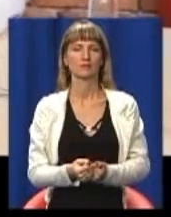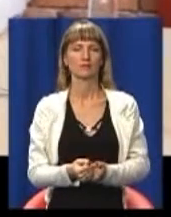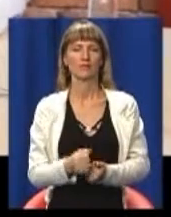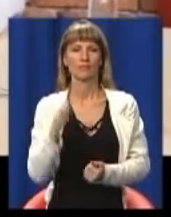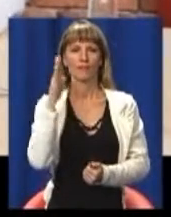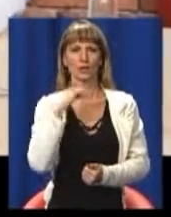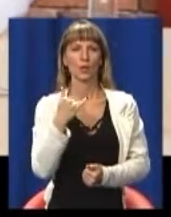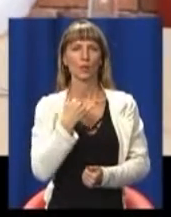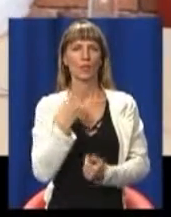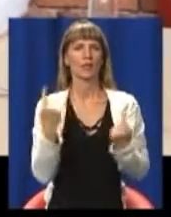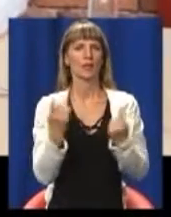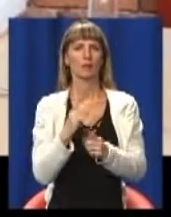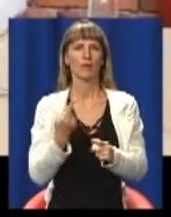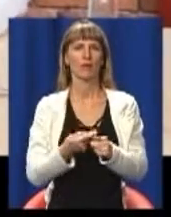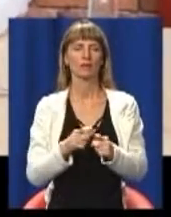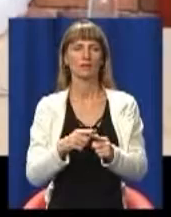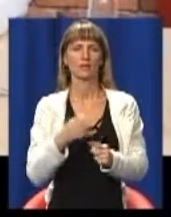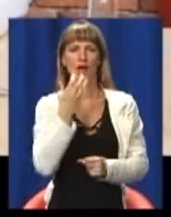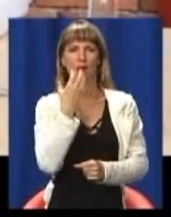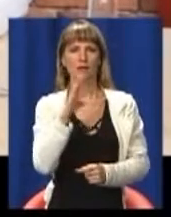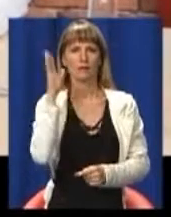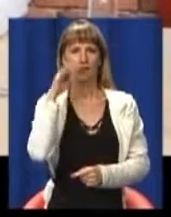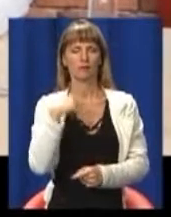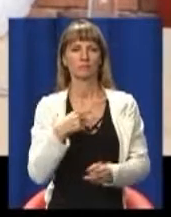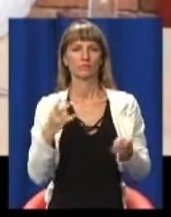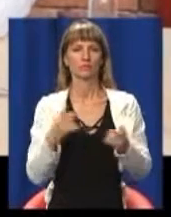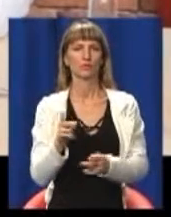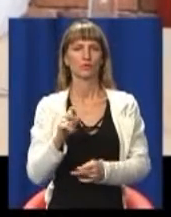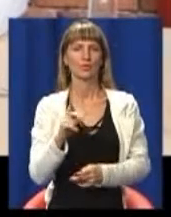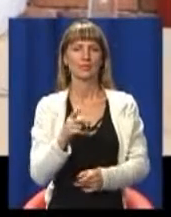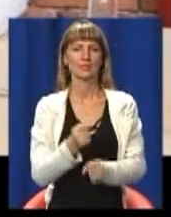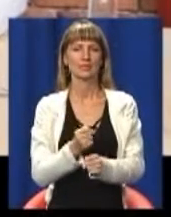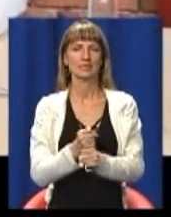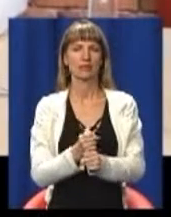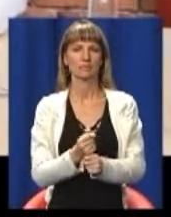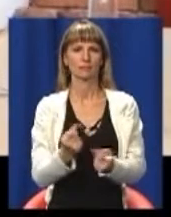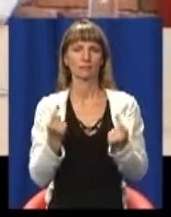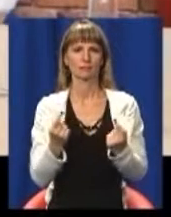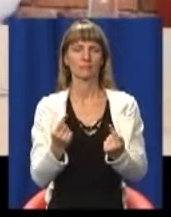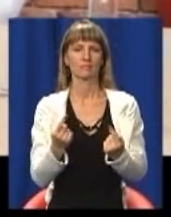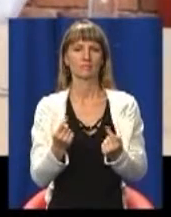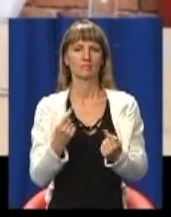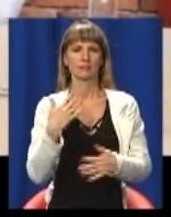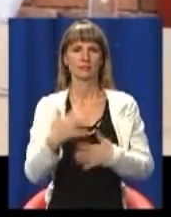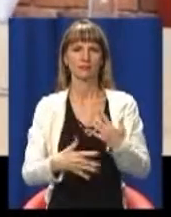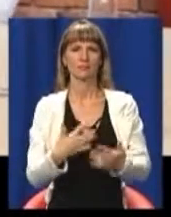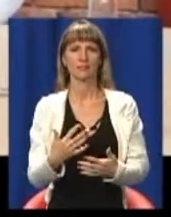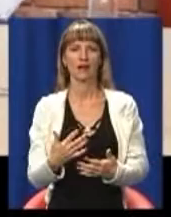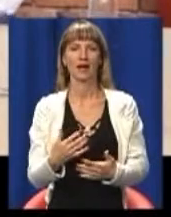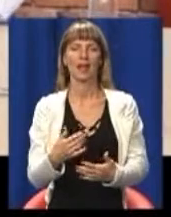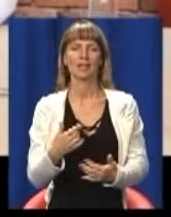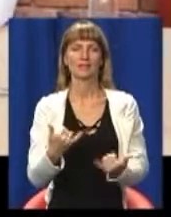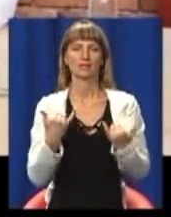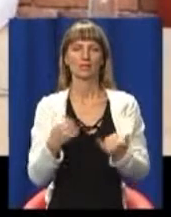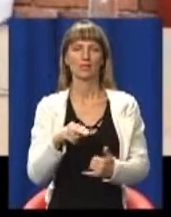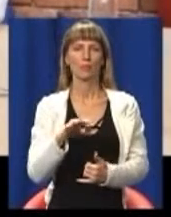Вода у нас незвичайна, це окріп. Він потрібен нам для того, щоб створити максимальну різницю температур. Зараз